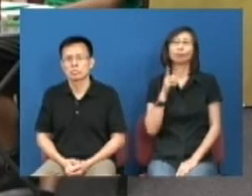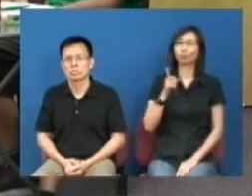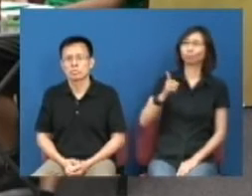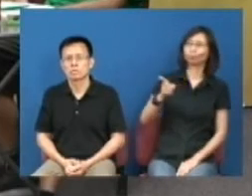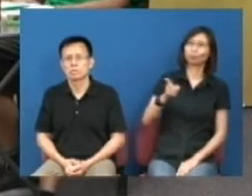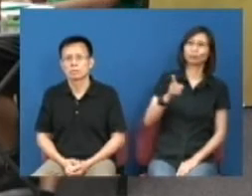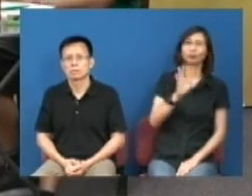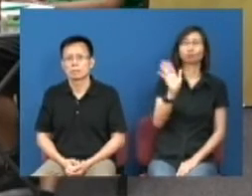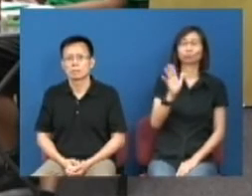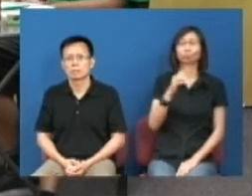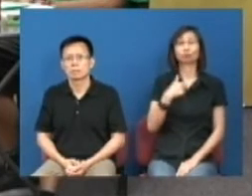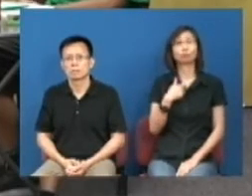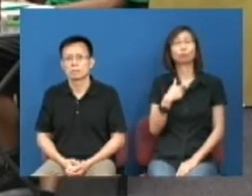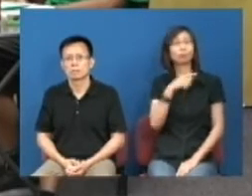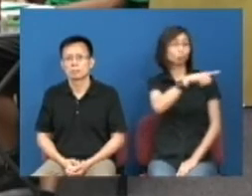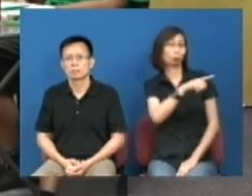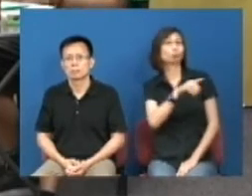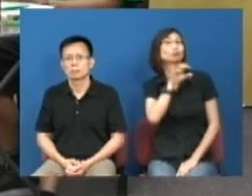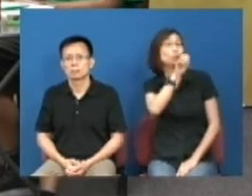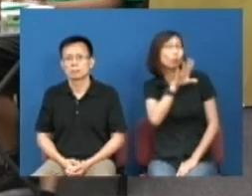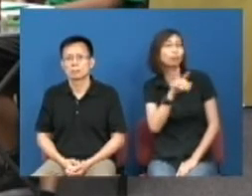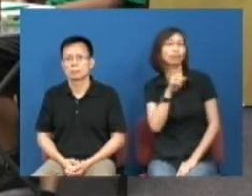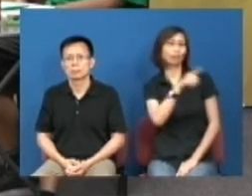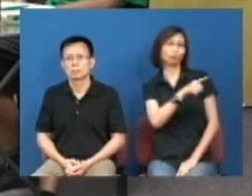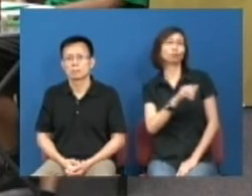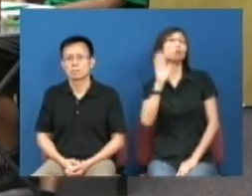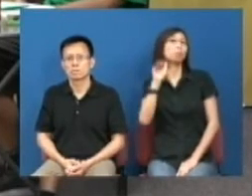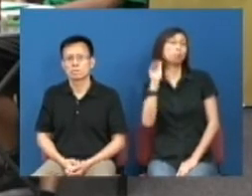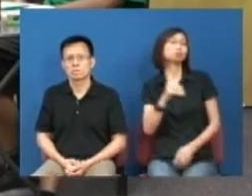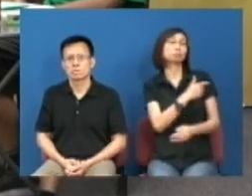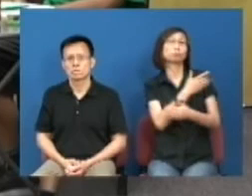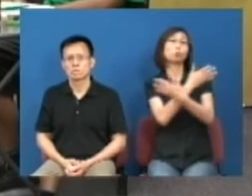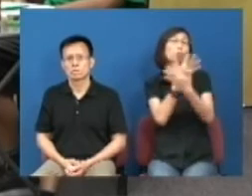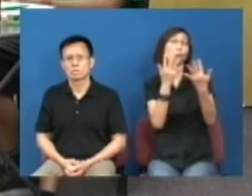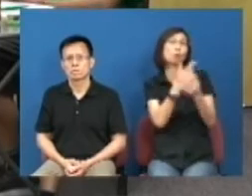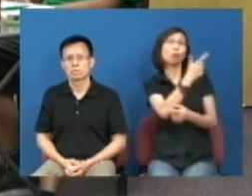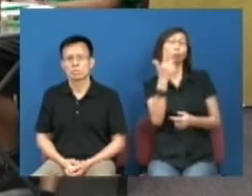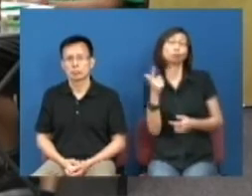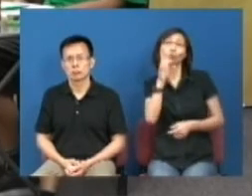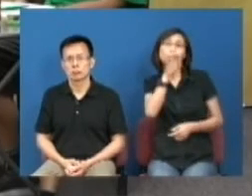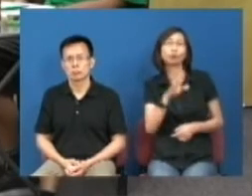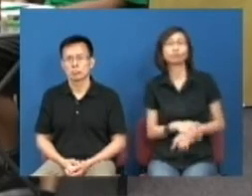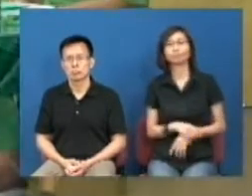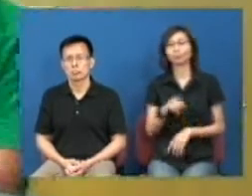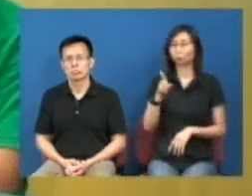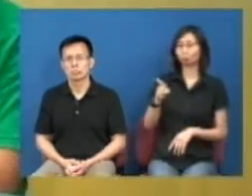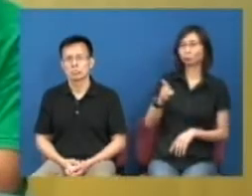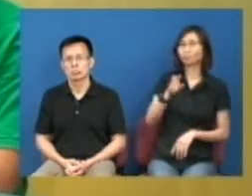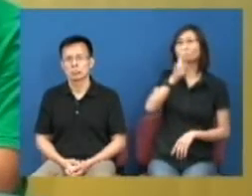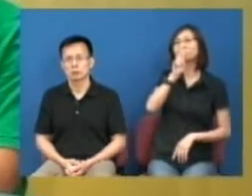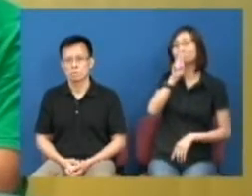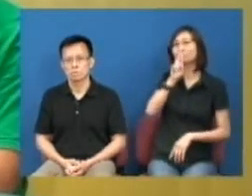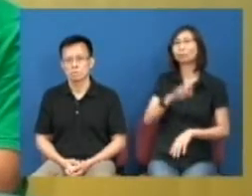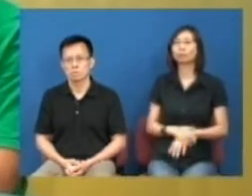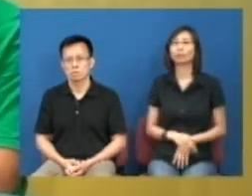啦，係啊 ，Benson 肯講㗎咁樣，乜都講㗎咁樣。然之後佢就唔講。咁當然佢唔